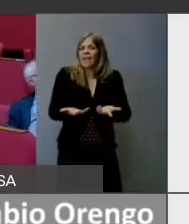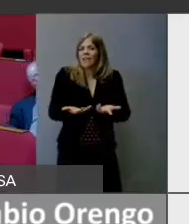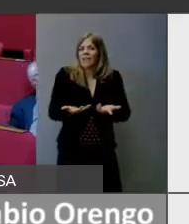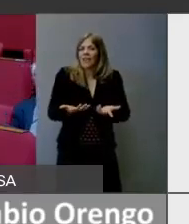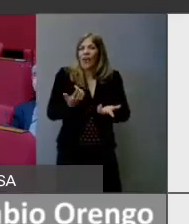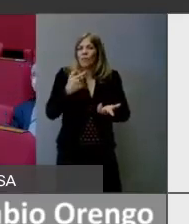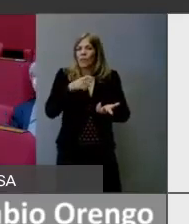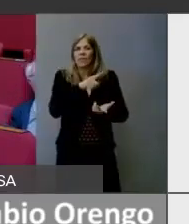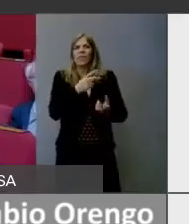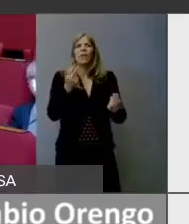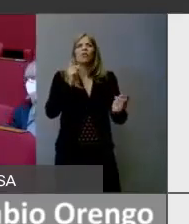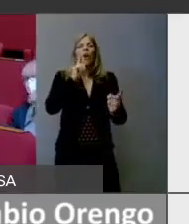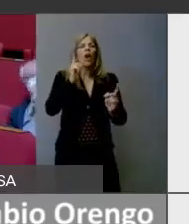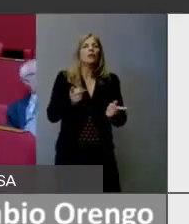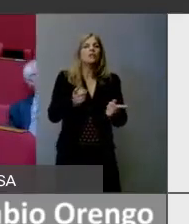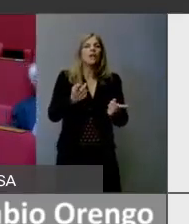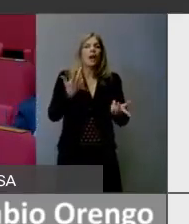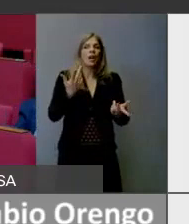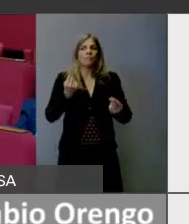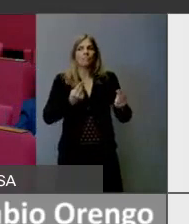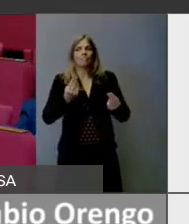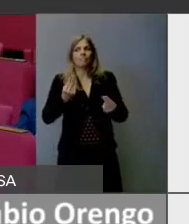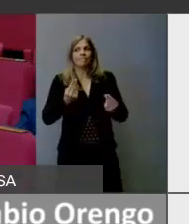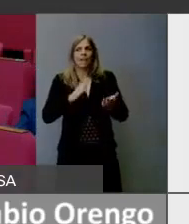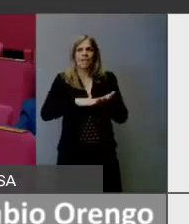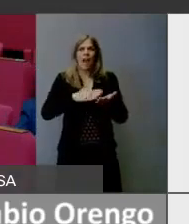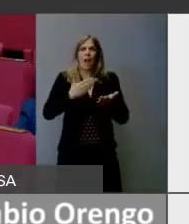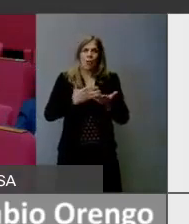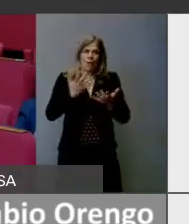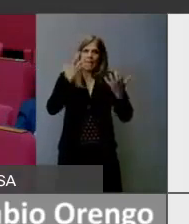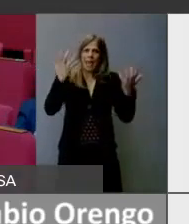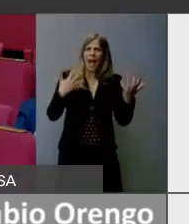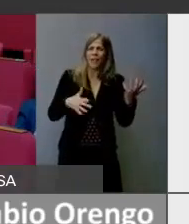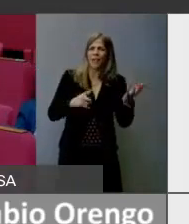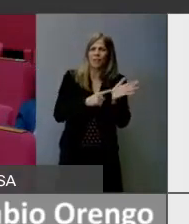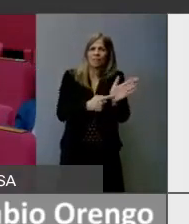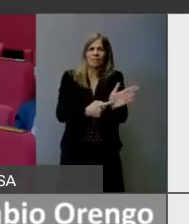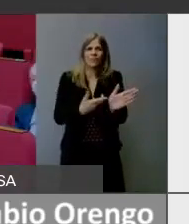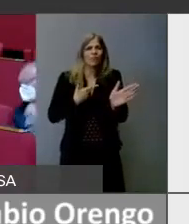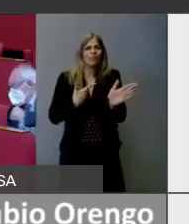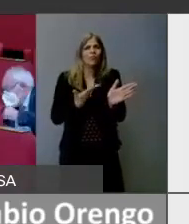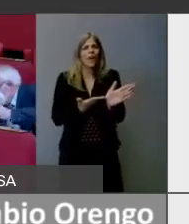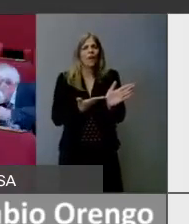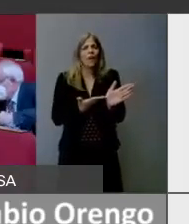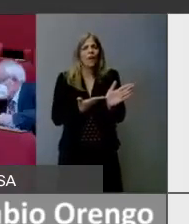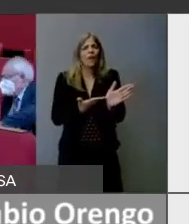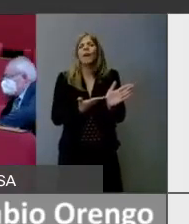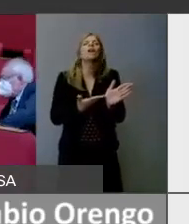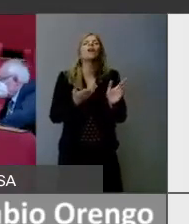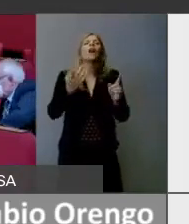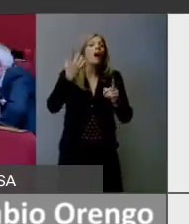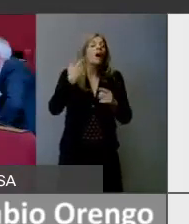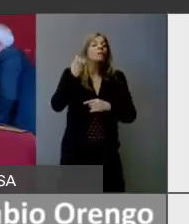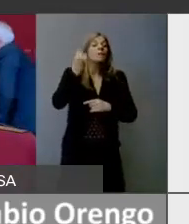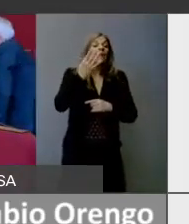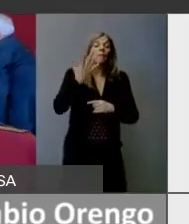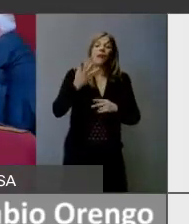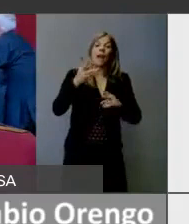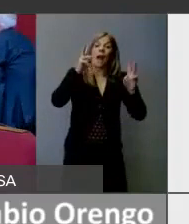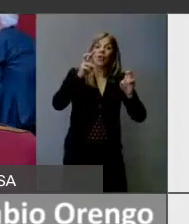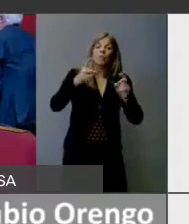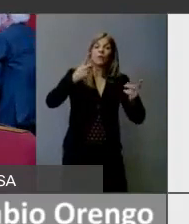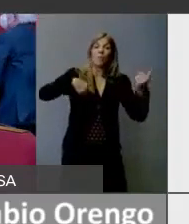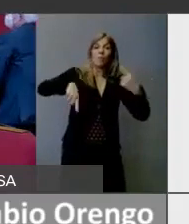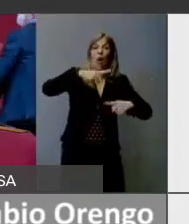per capire qual è il valore. Il problema credo che oltre al tema della mobilità, però, come spesso accade,